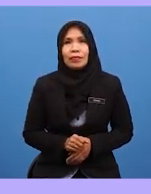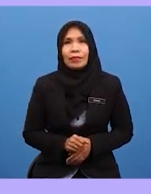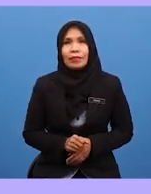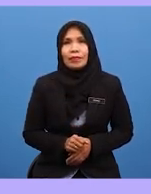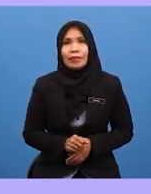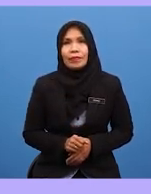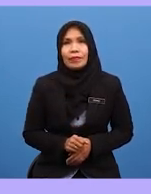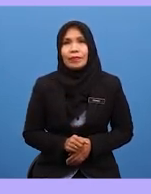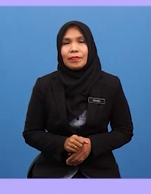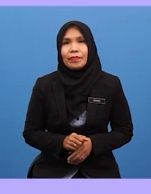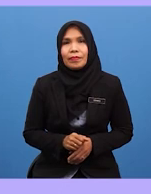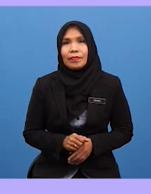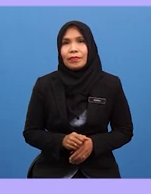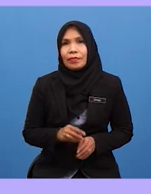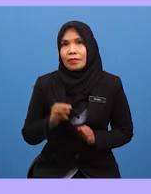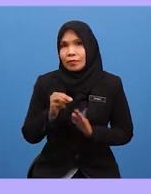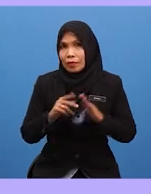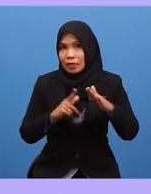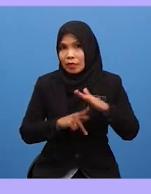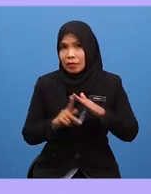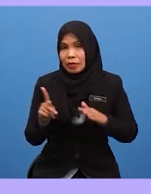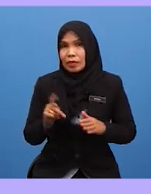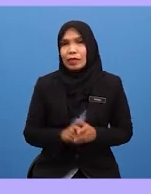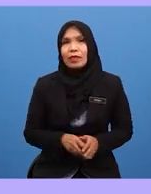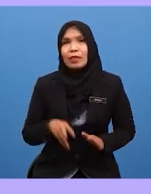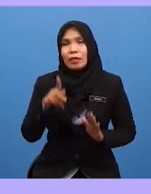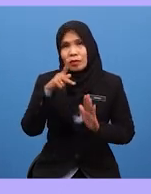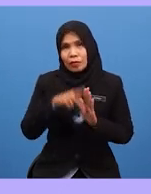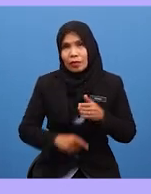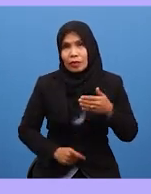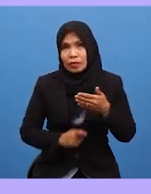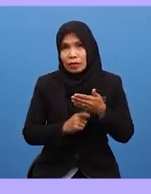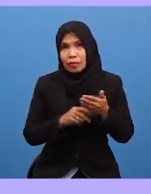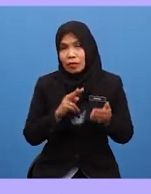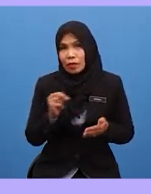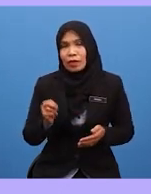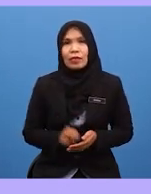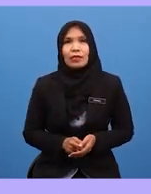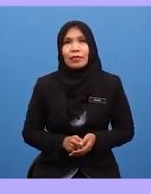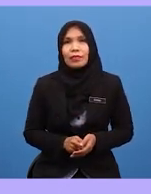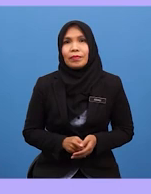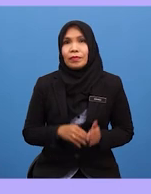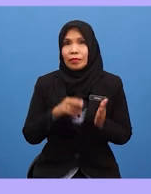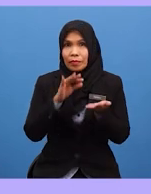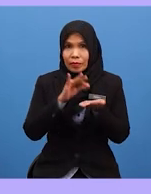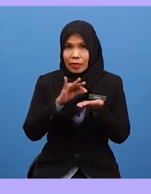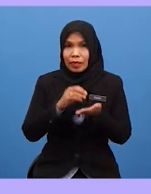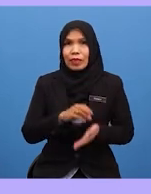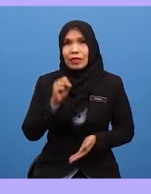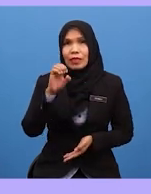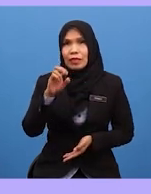Pertumbuhan melibatkan pertambahan bilangan sel, saiz badan, isi